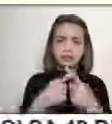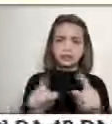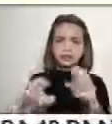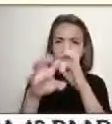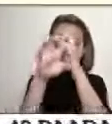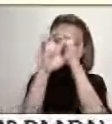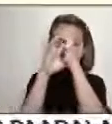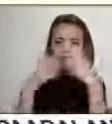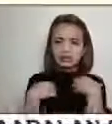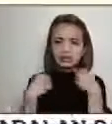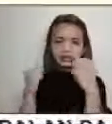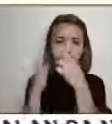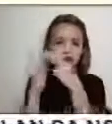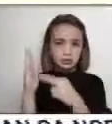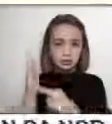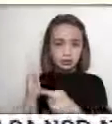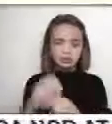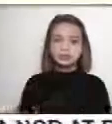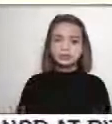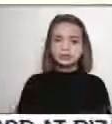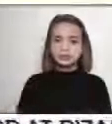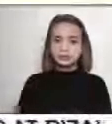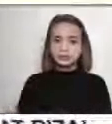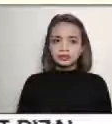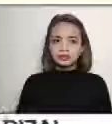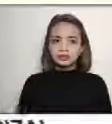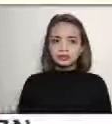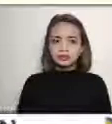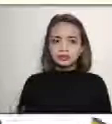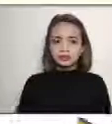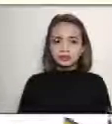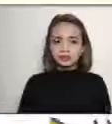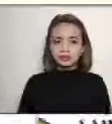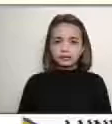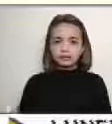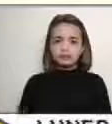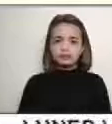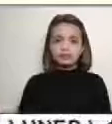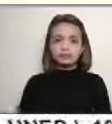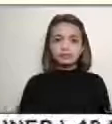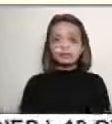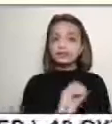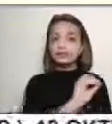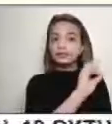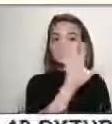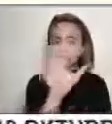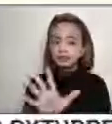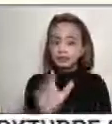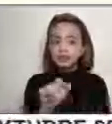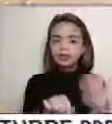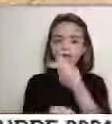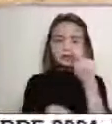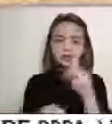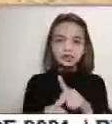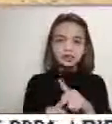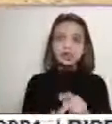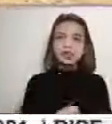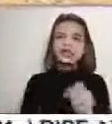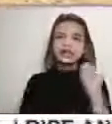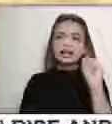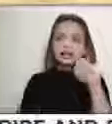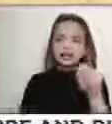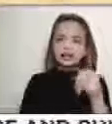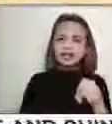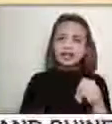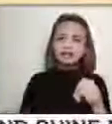kami na nakarating dito ngayon. Parang masaya feeling dito pag nandito ka. Bukas man sa publiko,